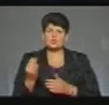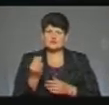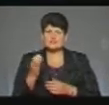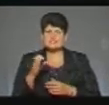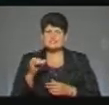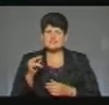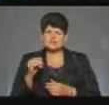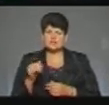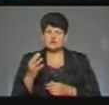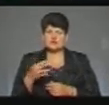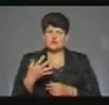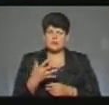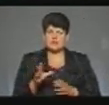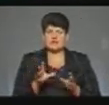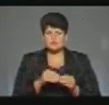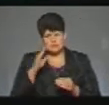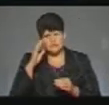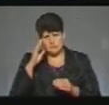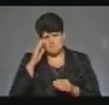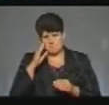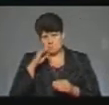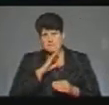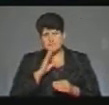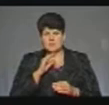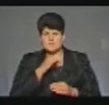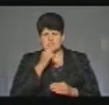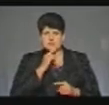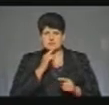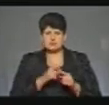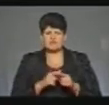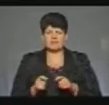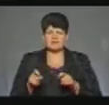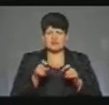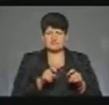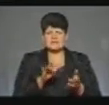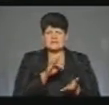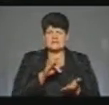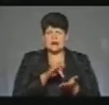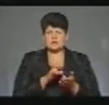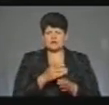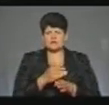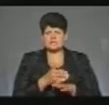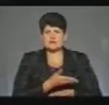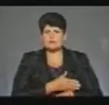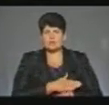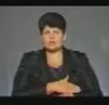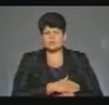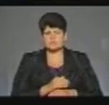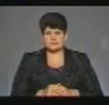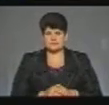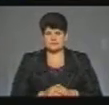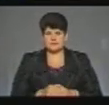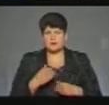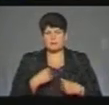січні 45-го її з батьками і старшою сестрою вивезли з рідного села Мисцова. Це центральна частина Польщі поблизу Дуклі.